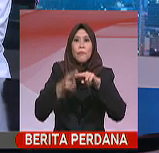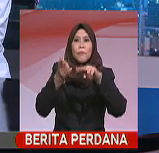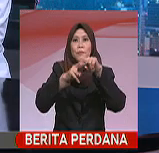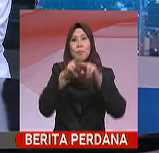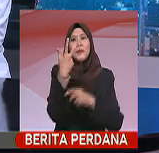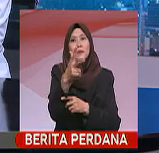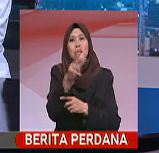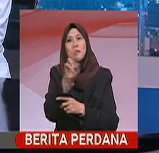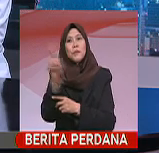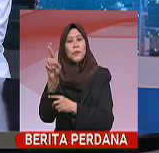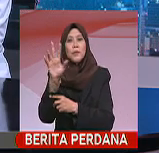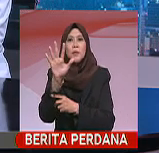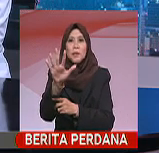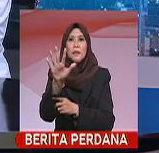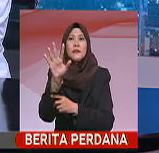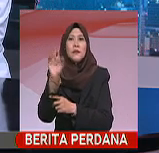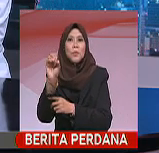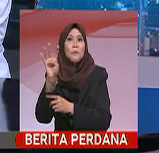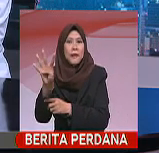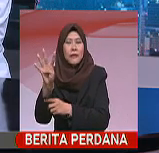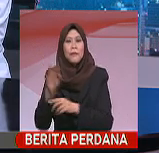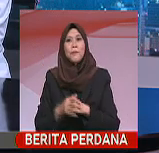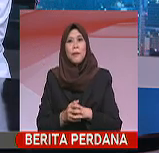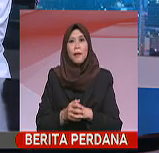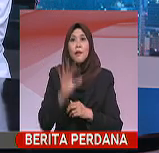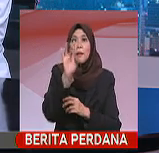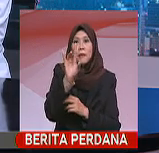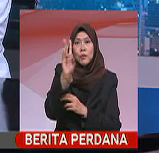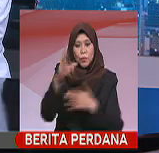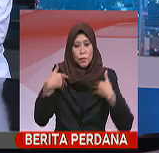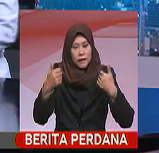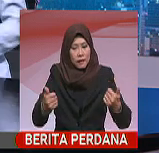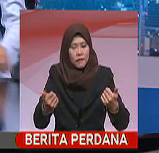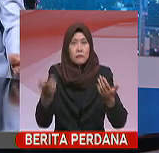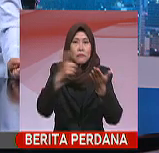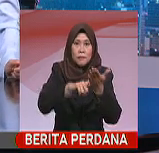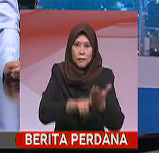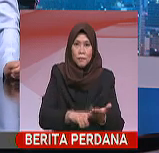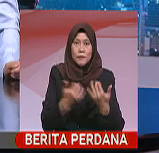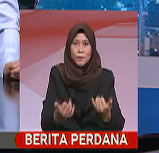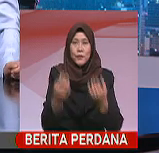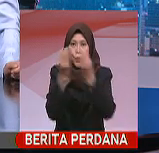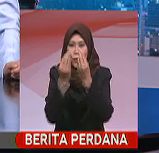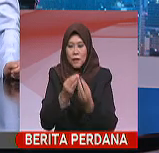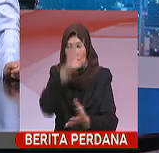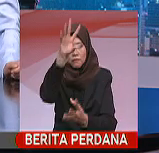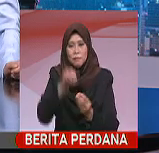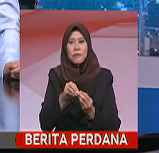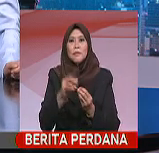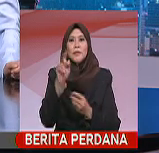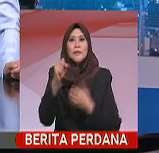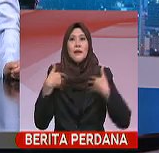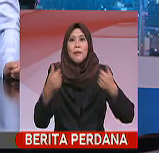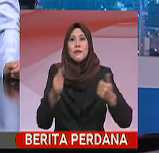kepada 13,504. 87 kes sembuh turut dilaporkan menjadikan jumlah kumulatif kes